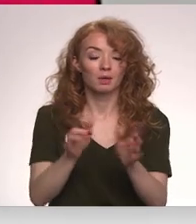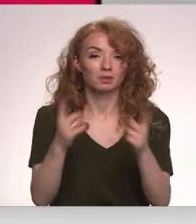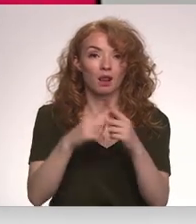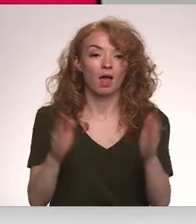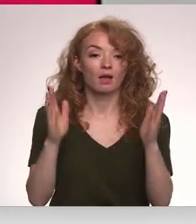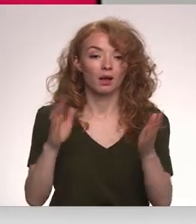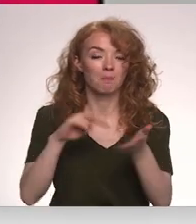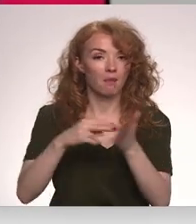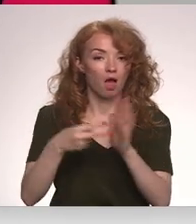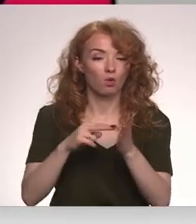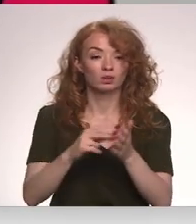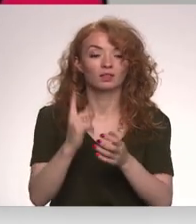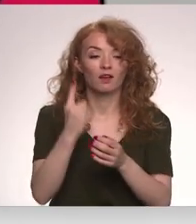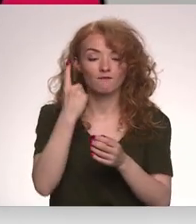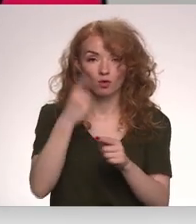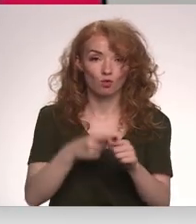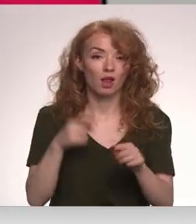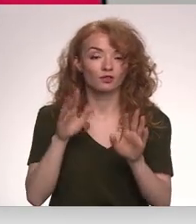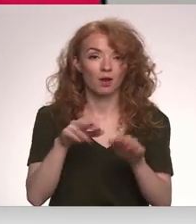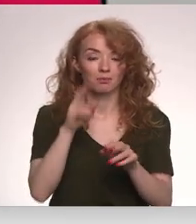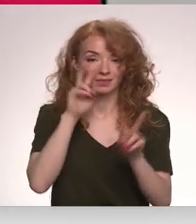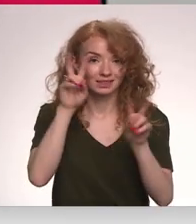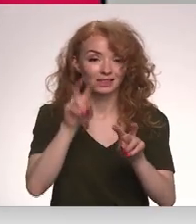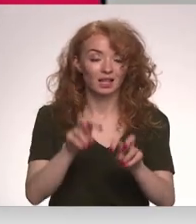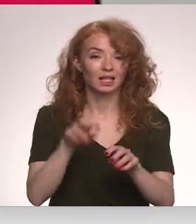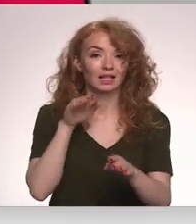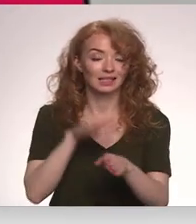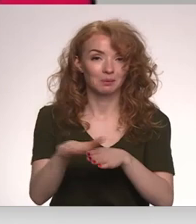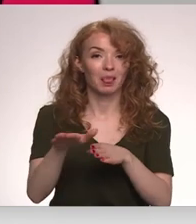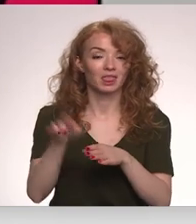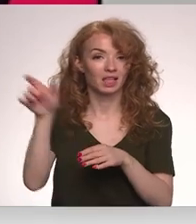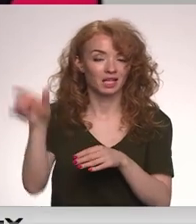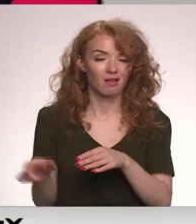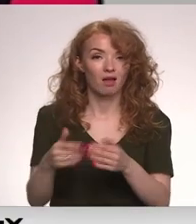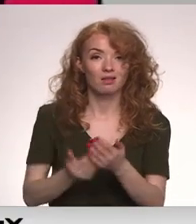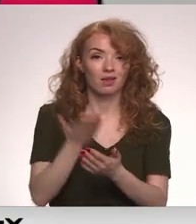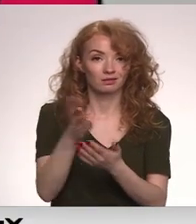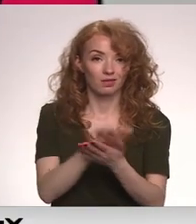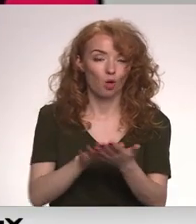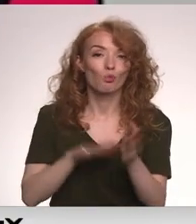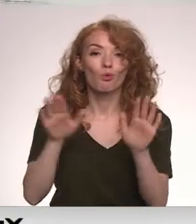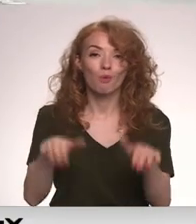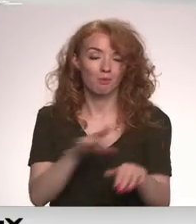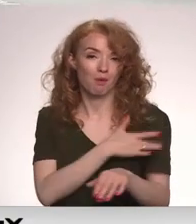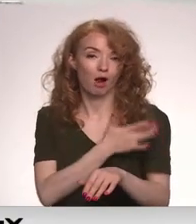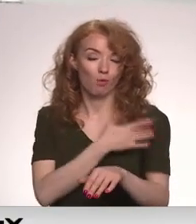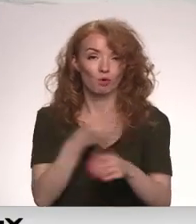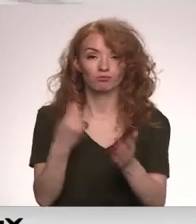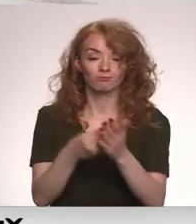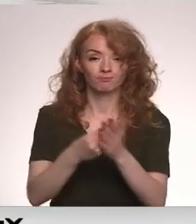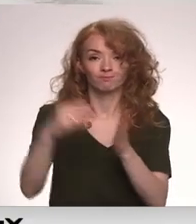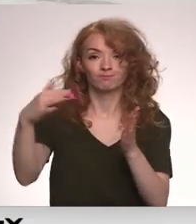paredzēts, ka tikai vienu reizi varam izskatīt izpildītāja iesniegumu par pakalpojumu